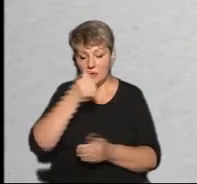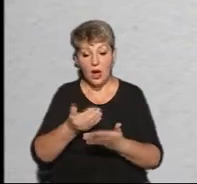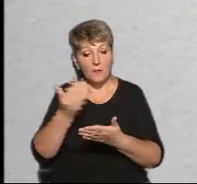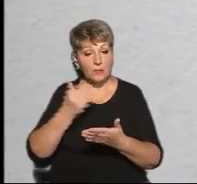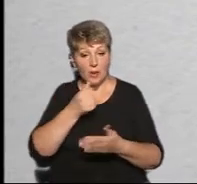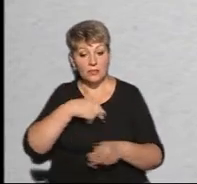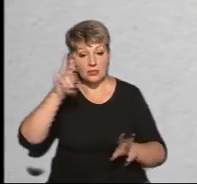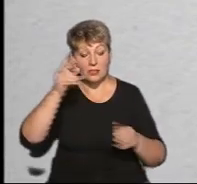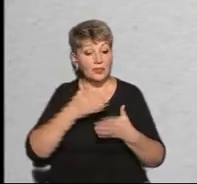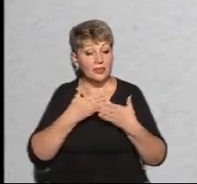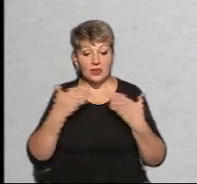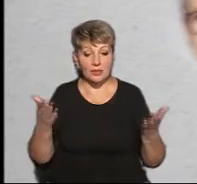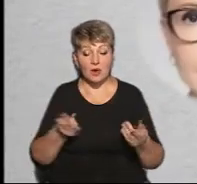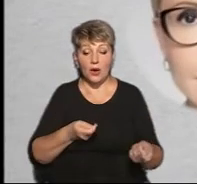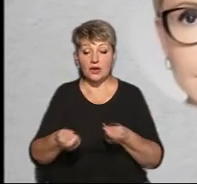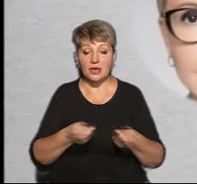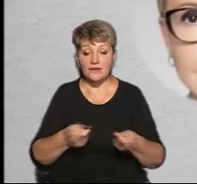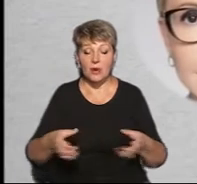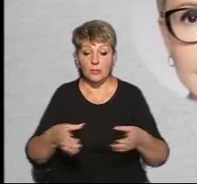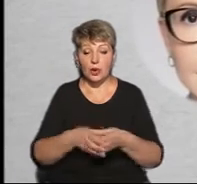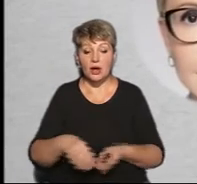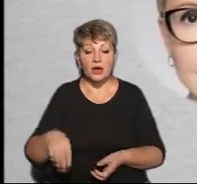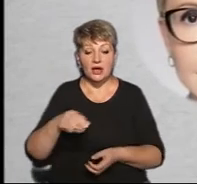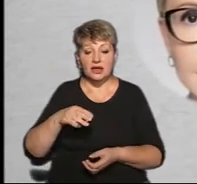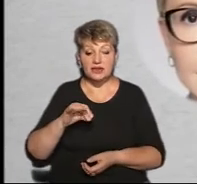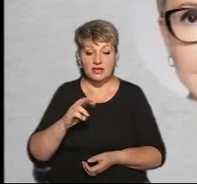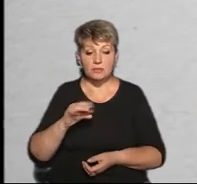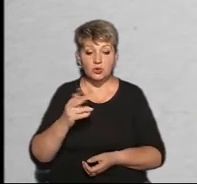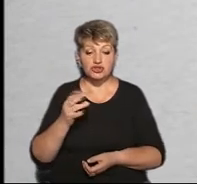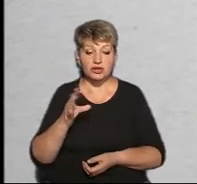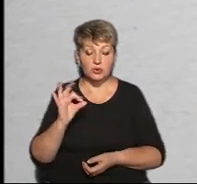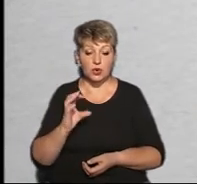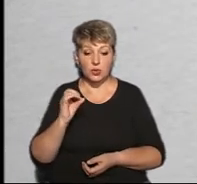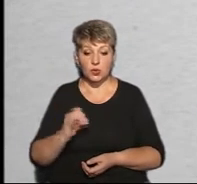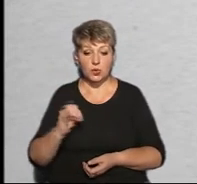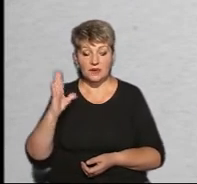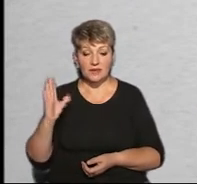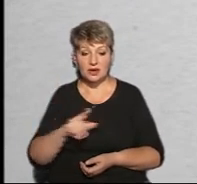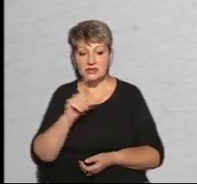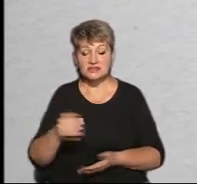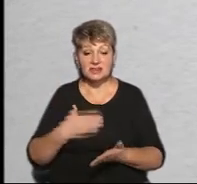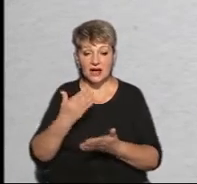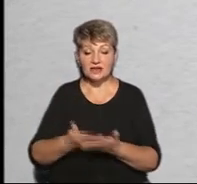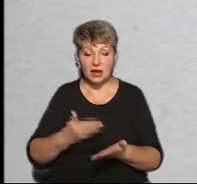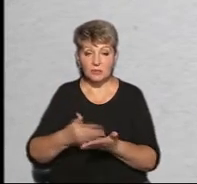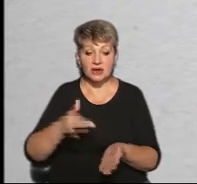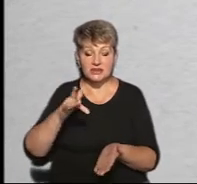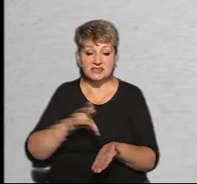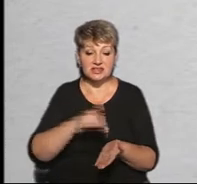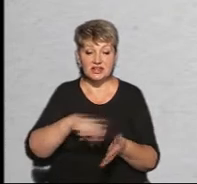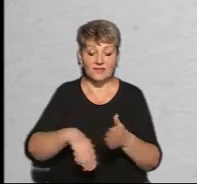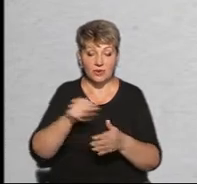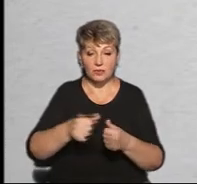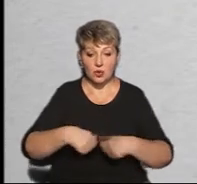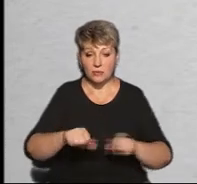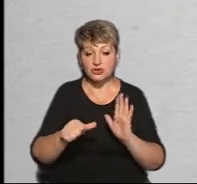Попередні назви – немає. Керівництво партії – Тимошенко Юлія Володимирівна. За даними Центральної виборчої комісії, перші 6 осіб